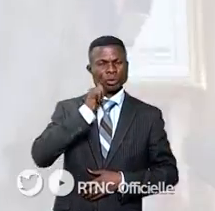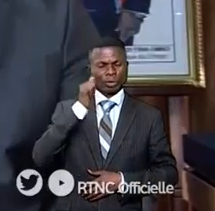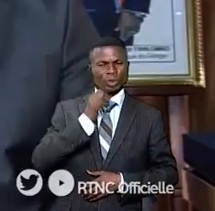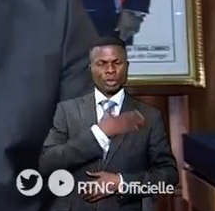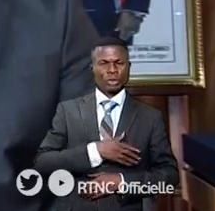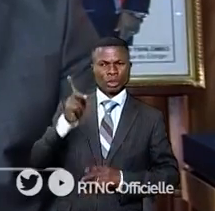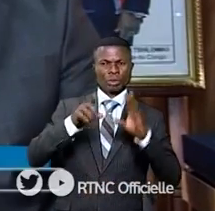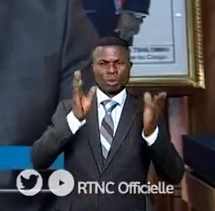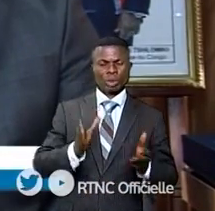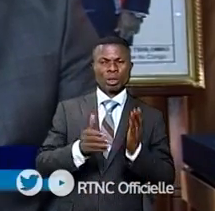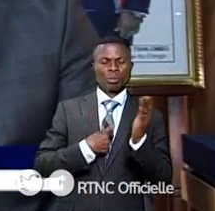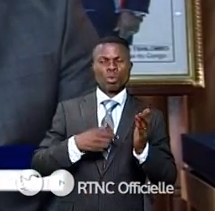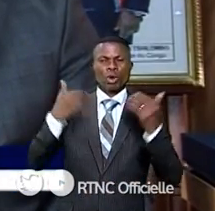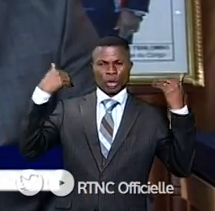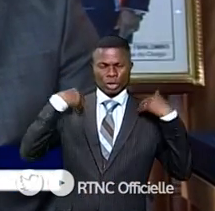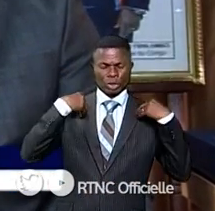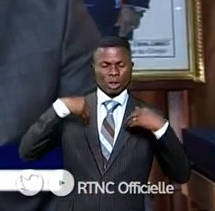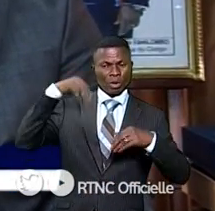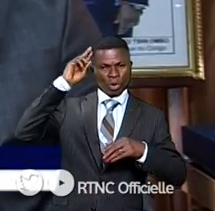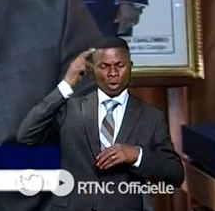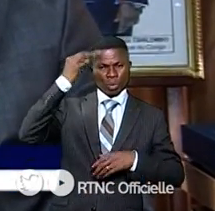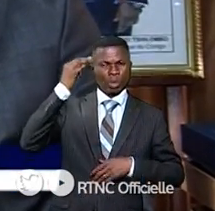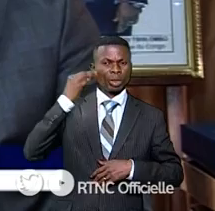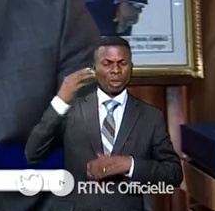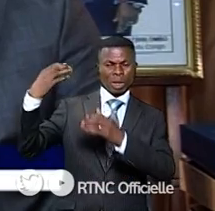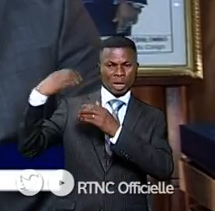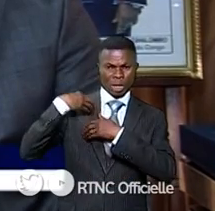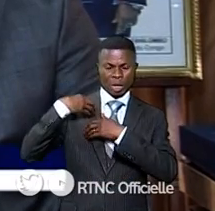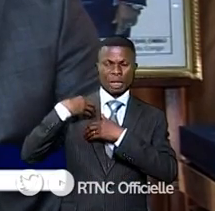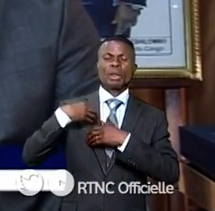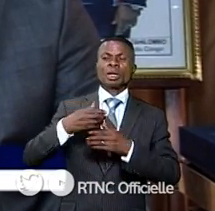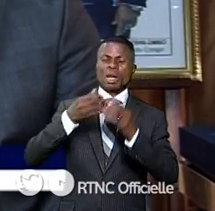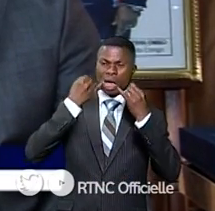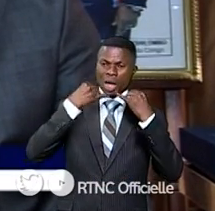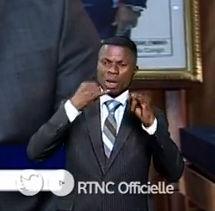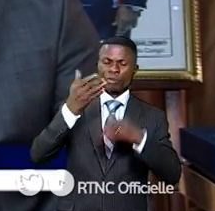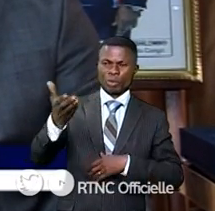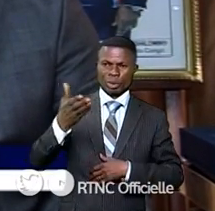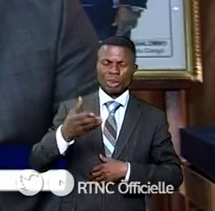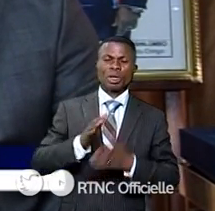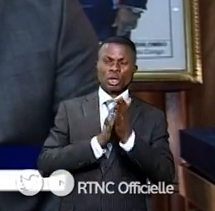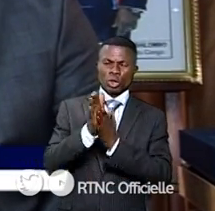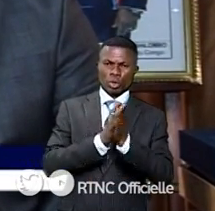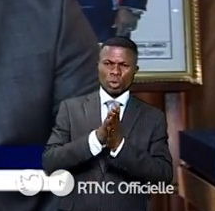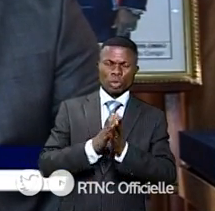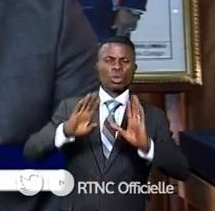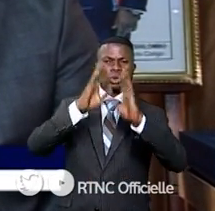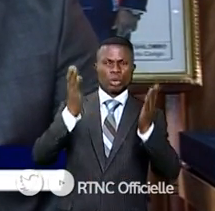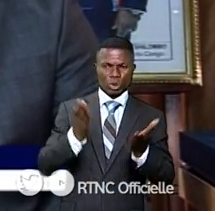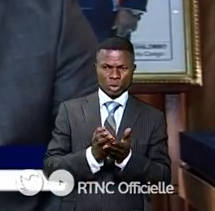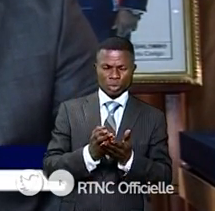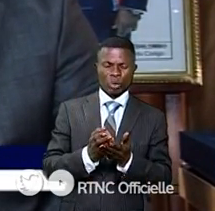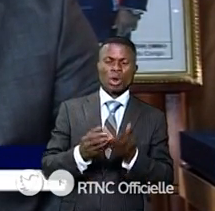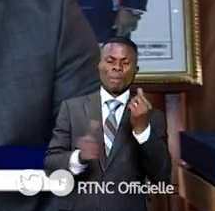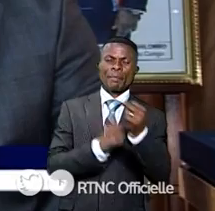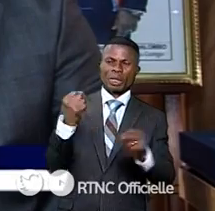compatriotes, en ma qualité de l'autorité gouvernementale en charge de la poste, j'aimerais souhaiter à tous les postiers du